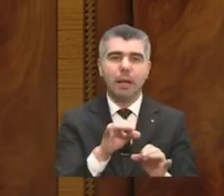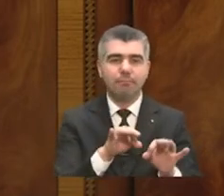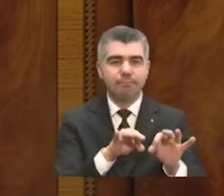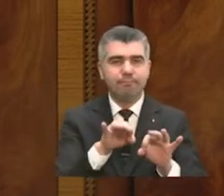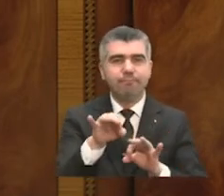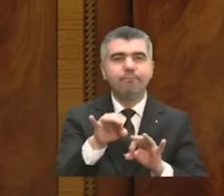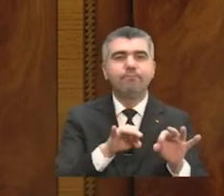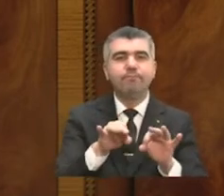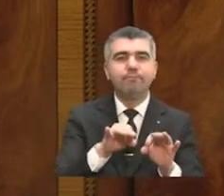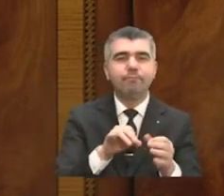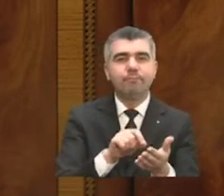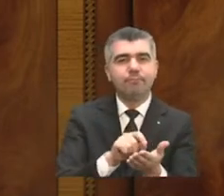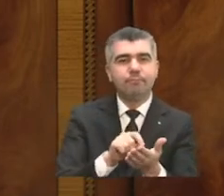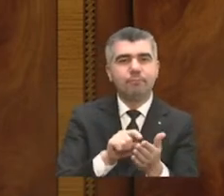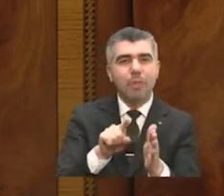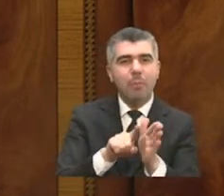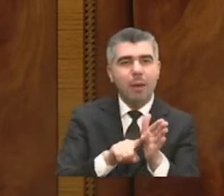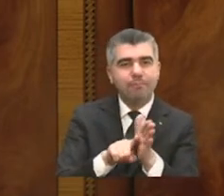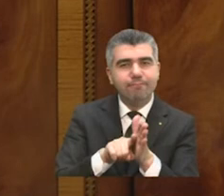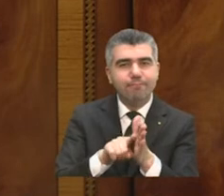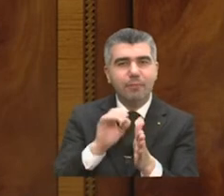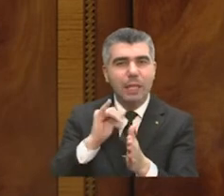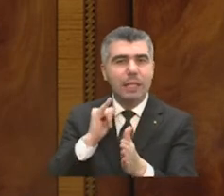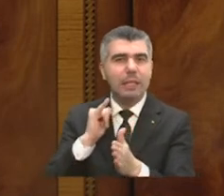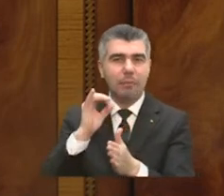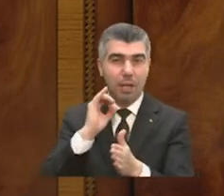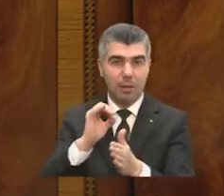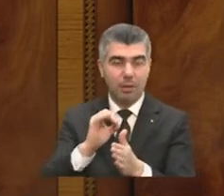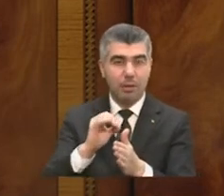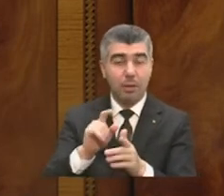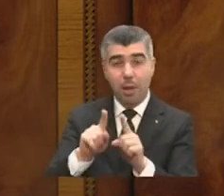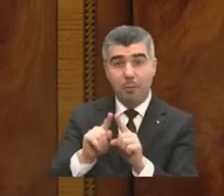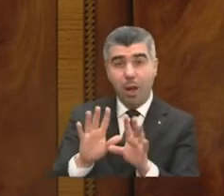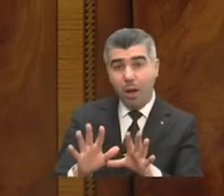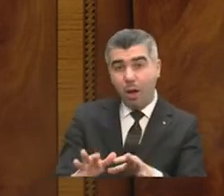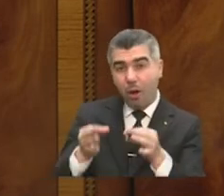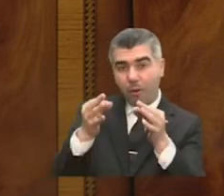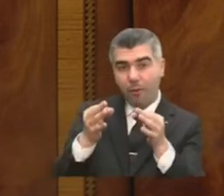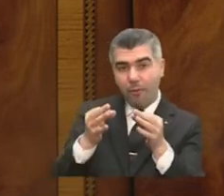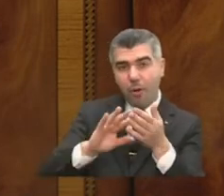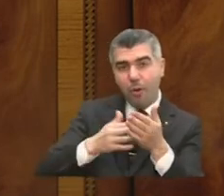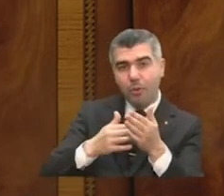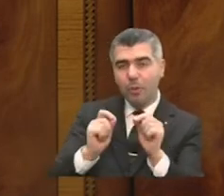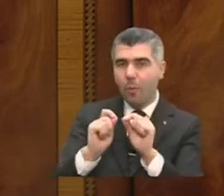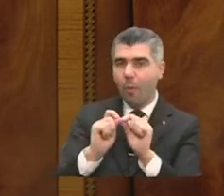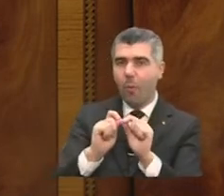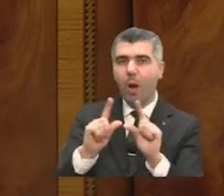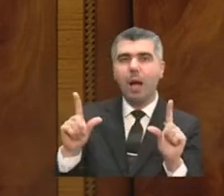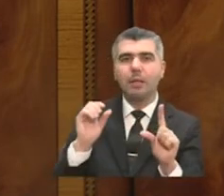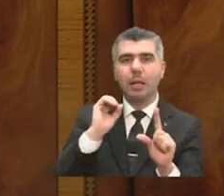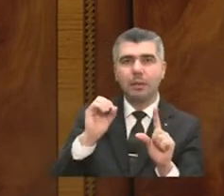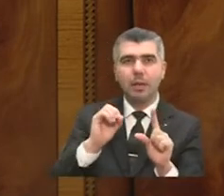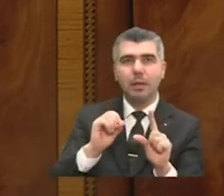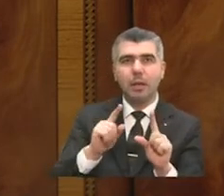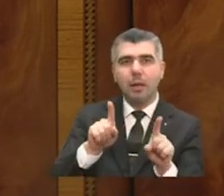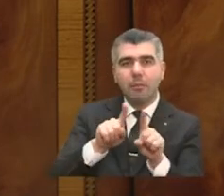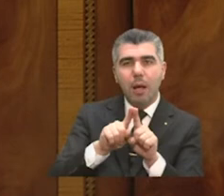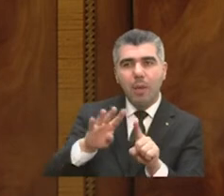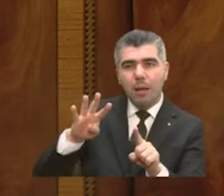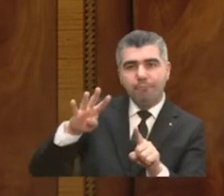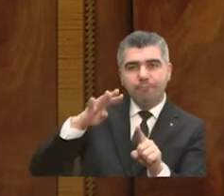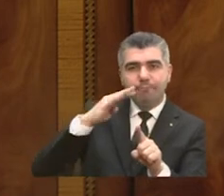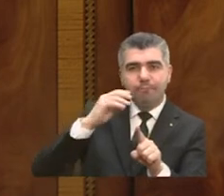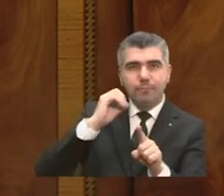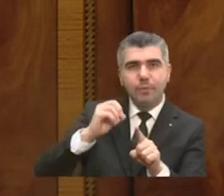travaillent dans les coulisses qui ont permis justement à ces lobbies de se réunir, c'est clair,